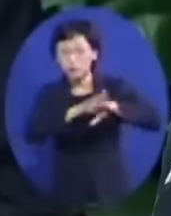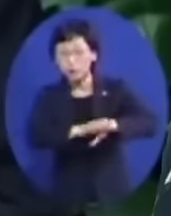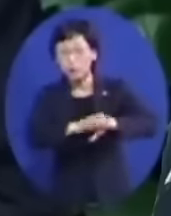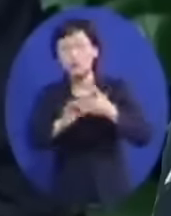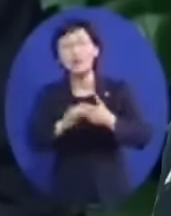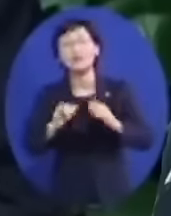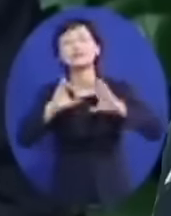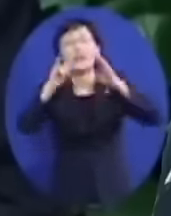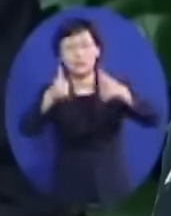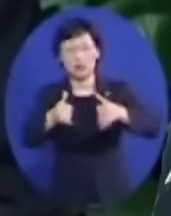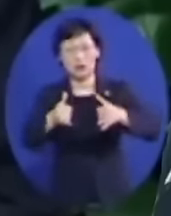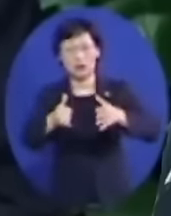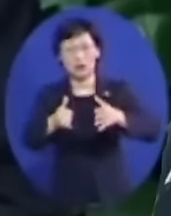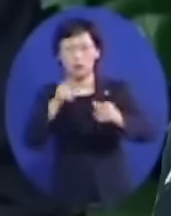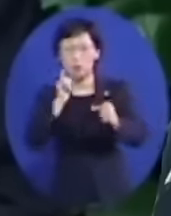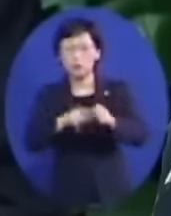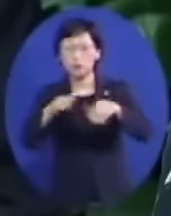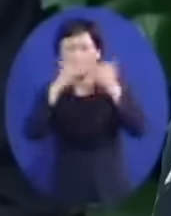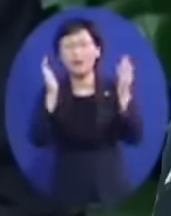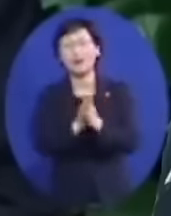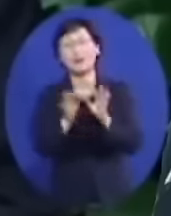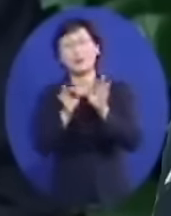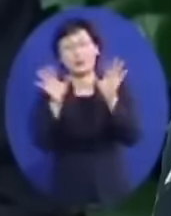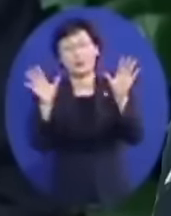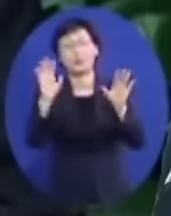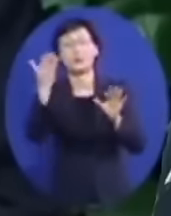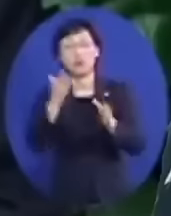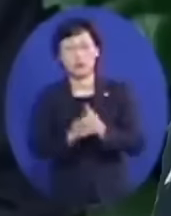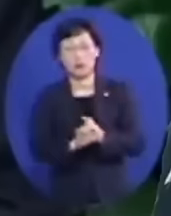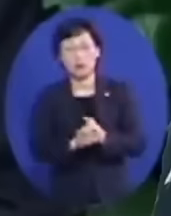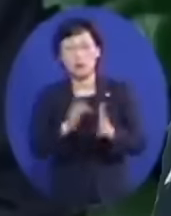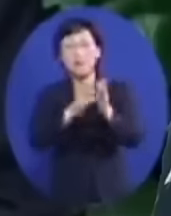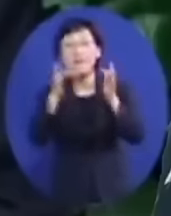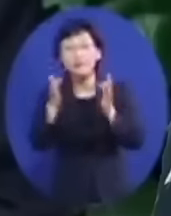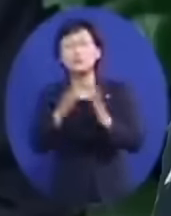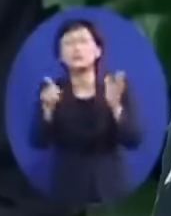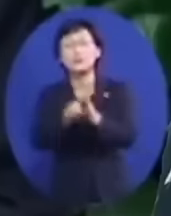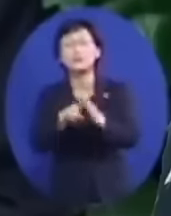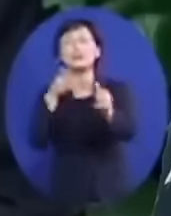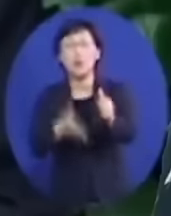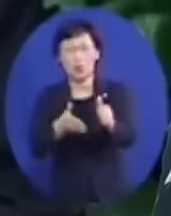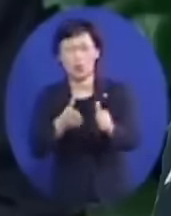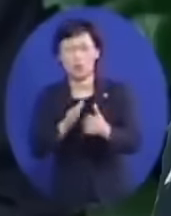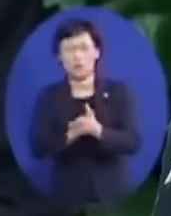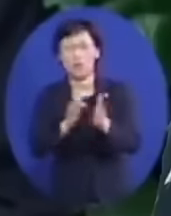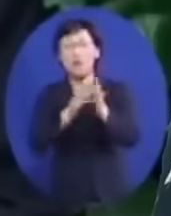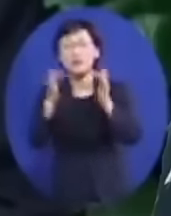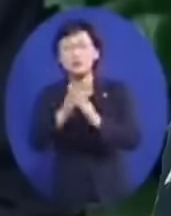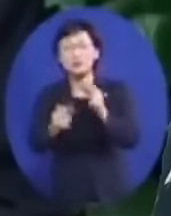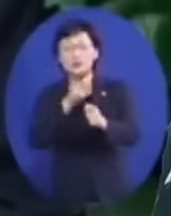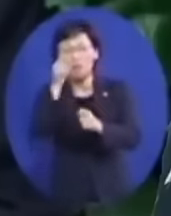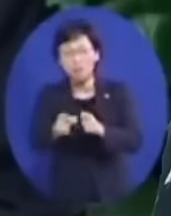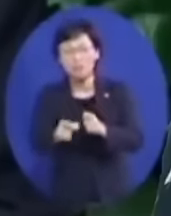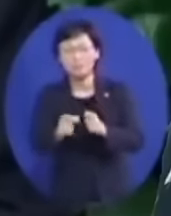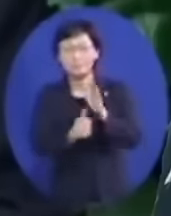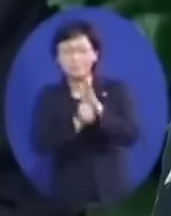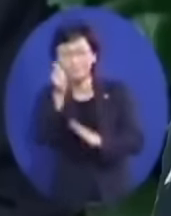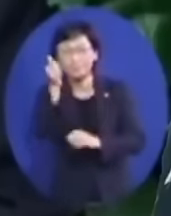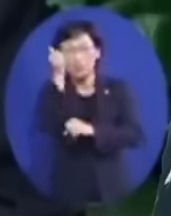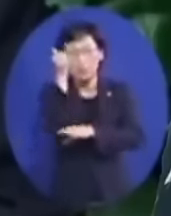이 세상과 그 물질은 다 사라지고 마는 것입니다. 예수님을 믿으세요. 예수님은 영원한 희망의 근원이